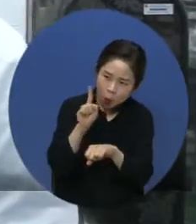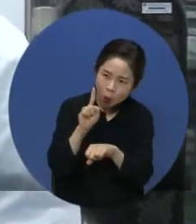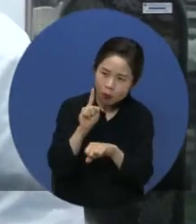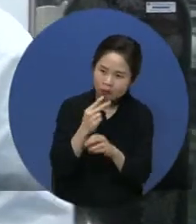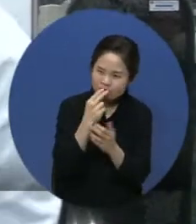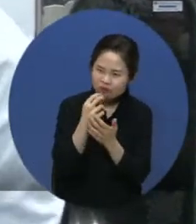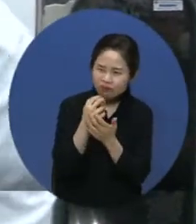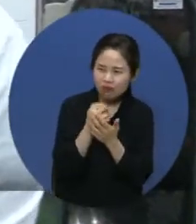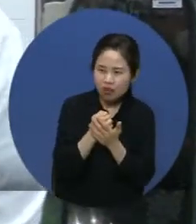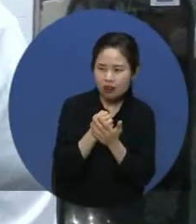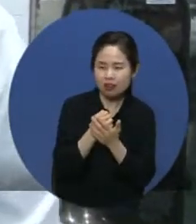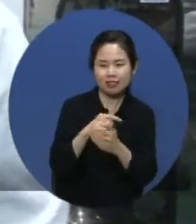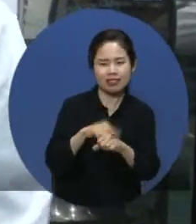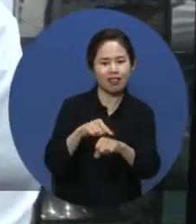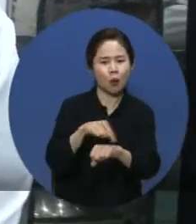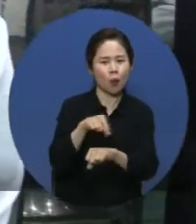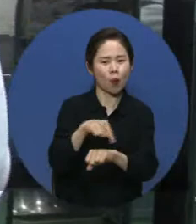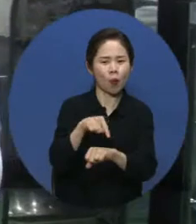같아요.